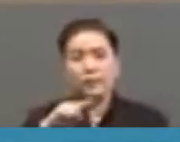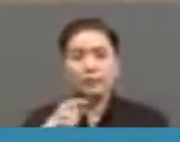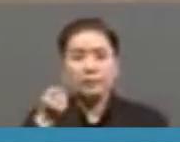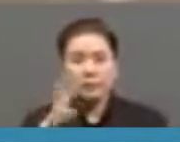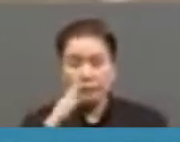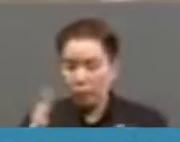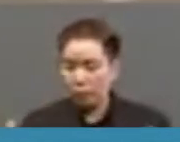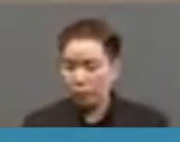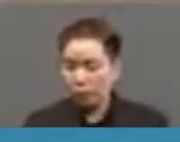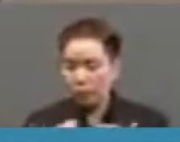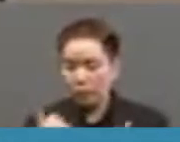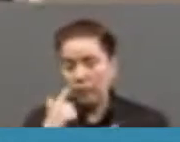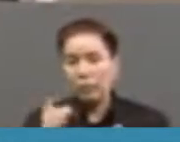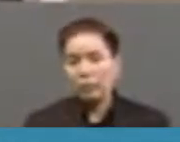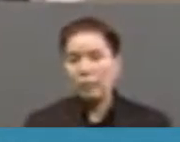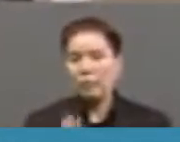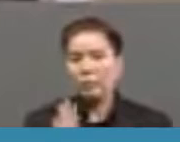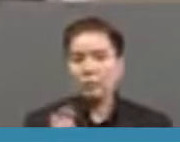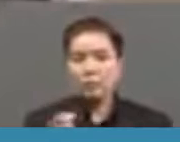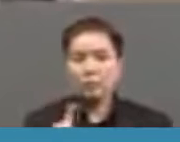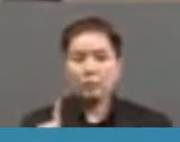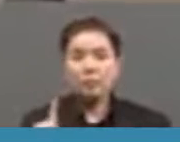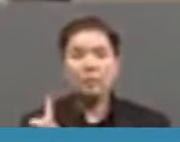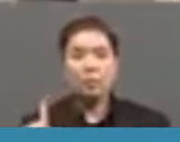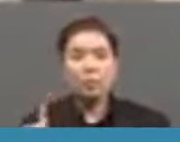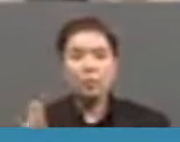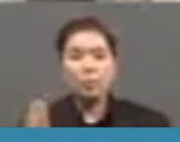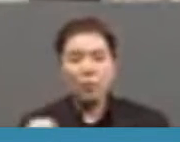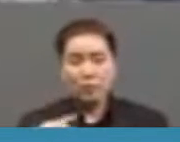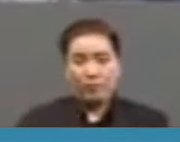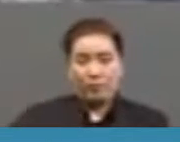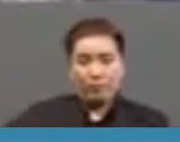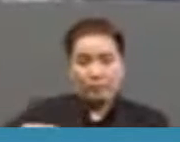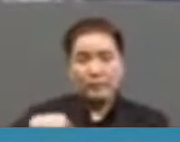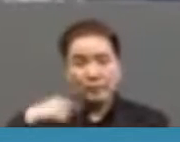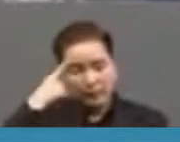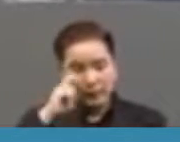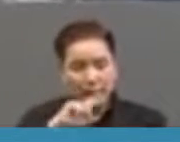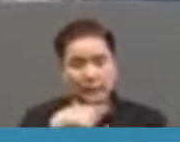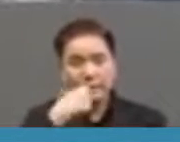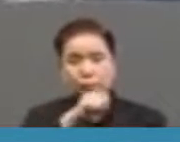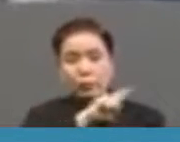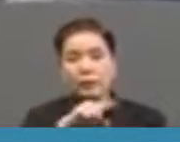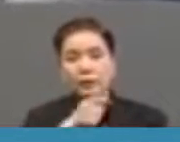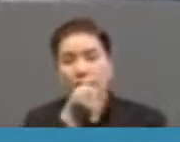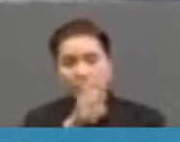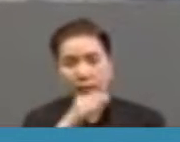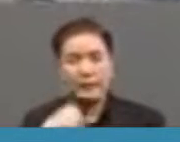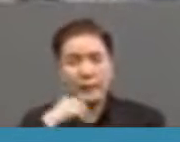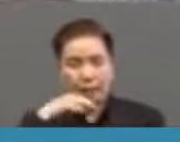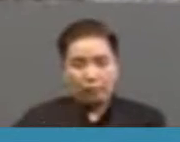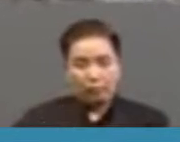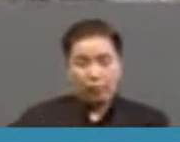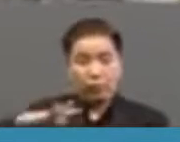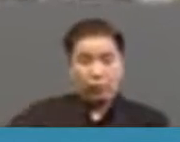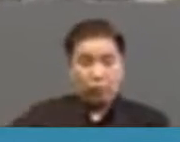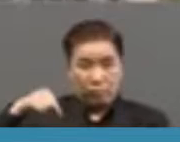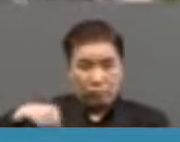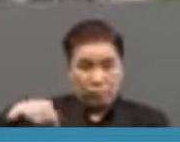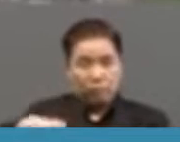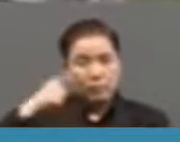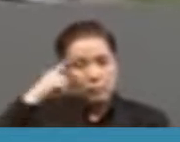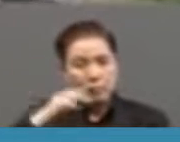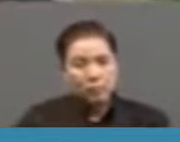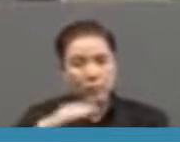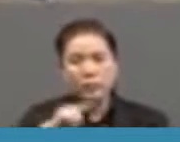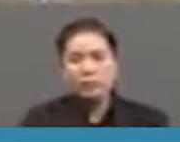ชี้แจงว่าน้ำที่ไหลจากท้ายเขื่อนเจ้าพระยาจะไหลผ่านเขื่อนพระราม6โดยใช้ประตูระบายน้ำพนารายหรือคลองระพี